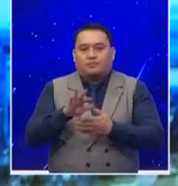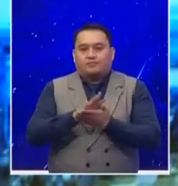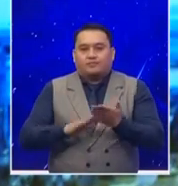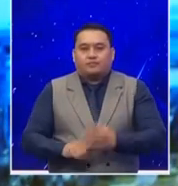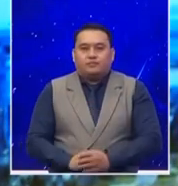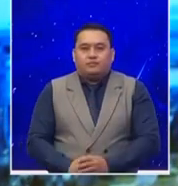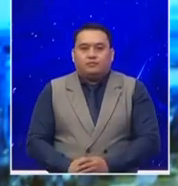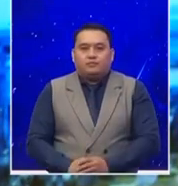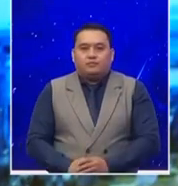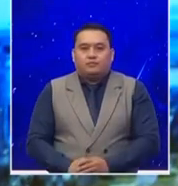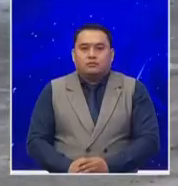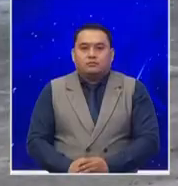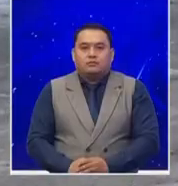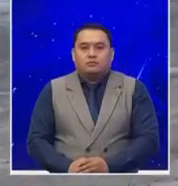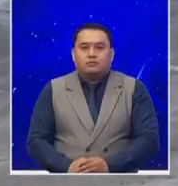материалов сюжета.